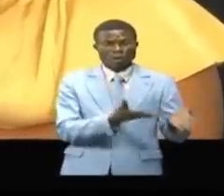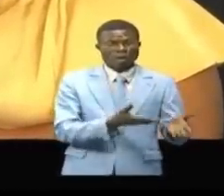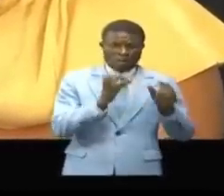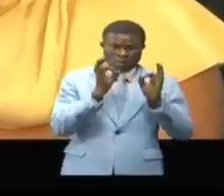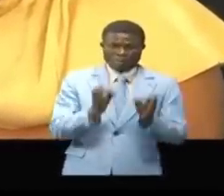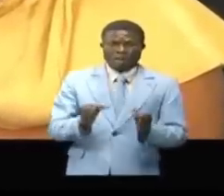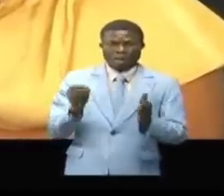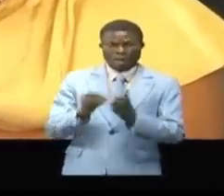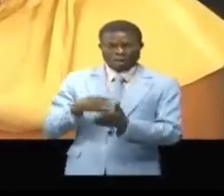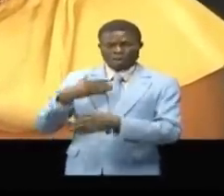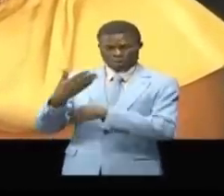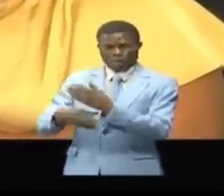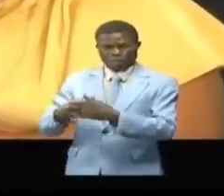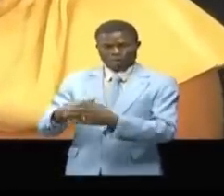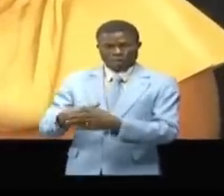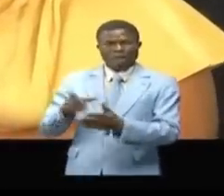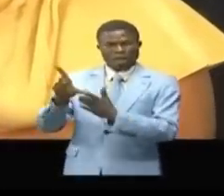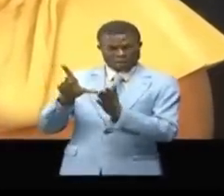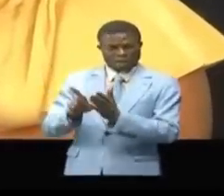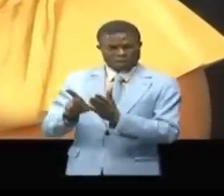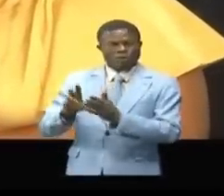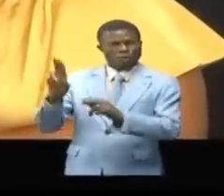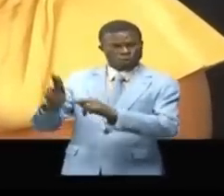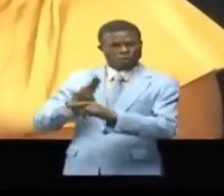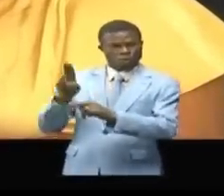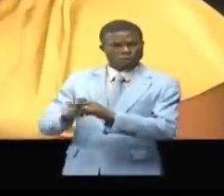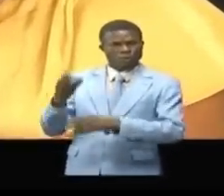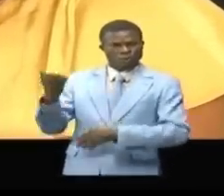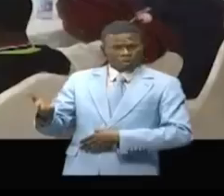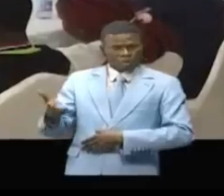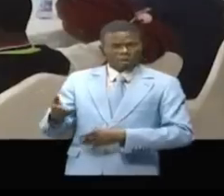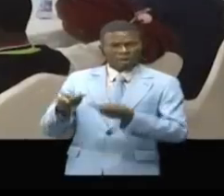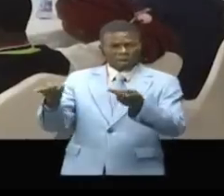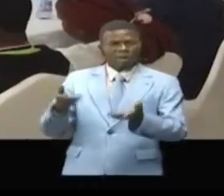est d'assurer qu'elle va être effective